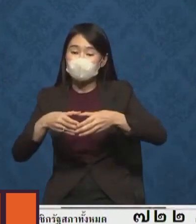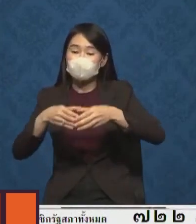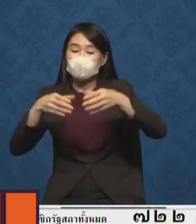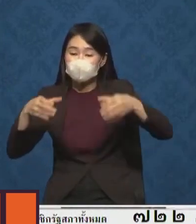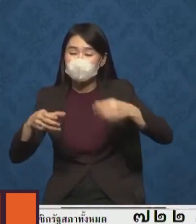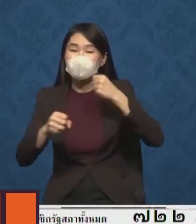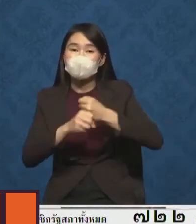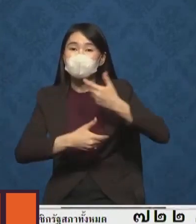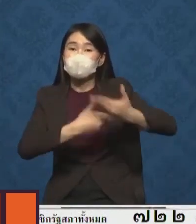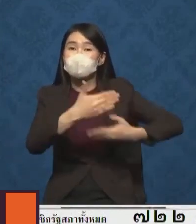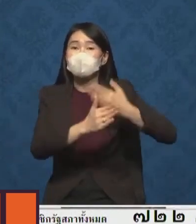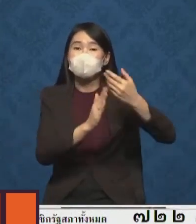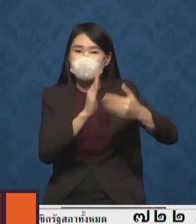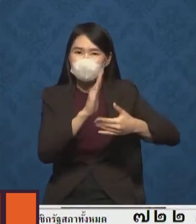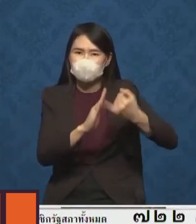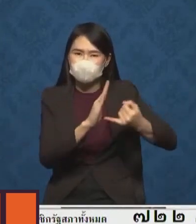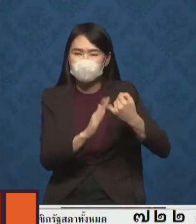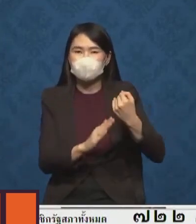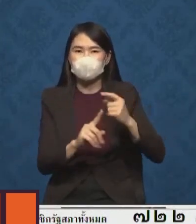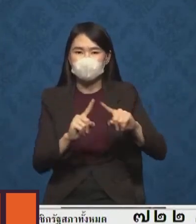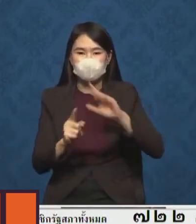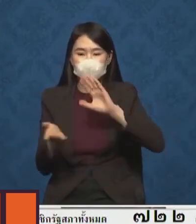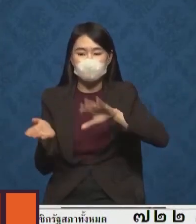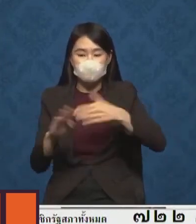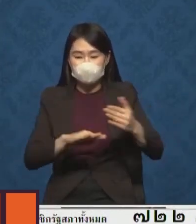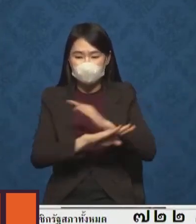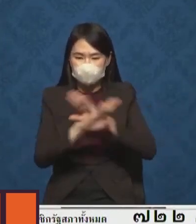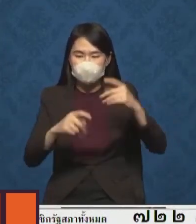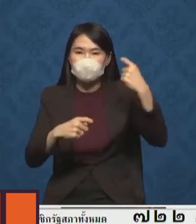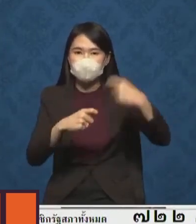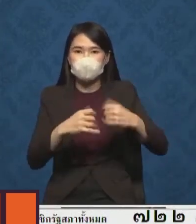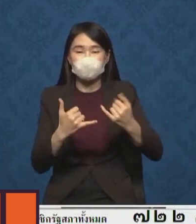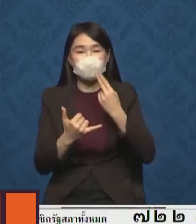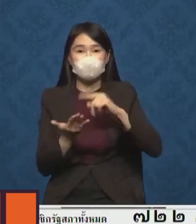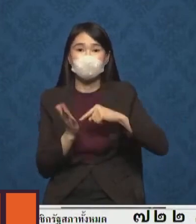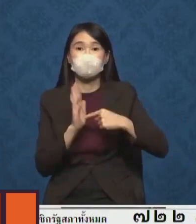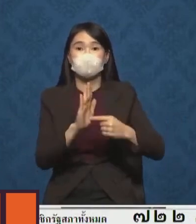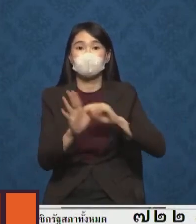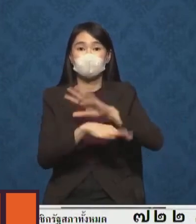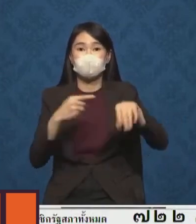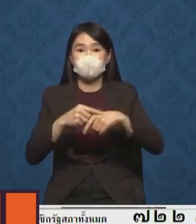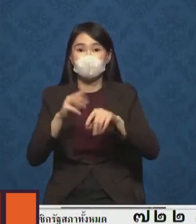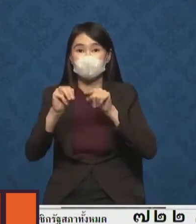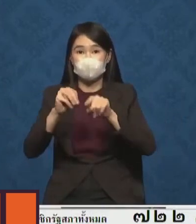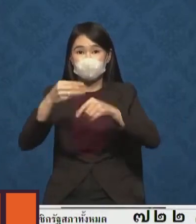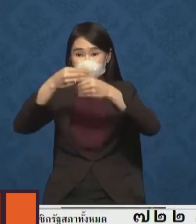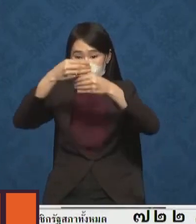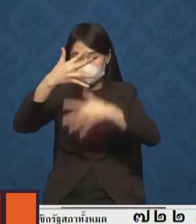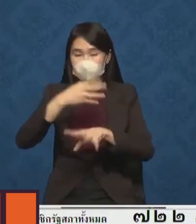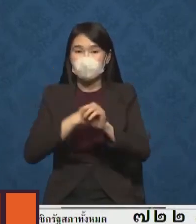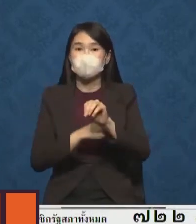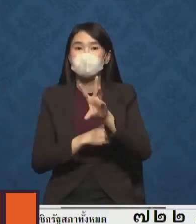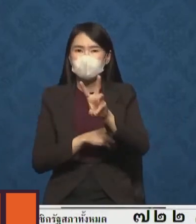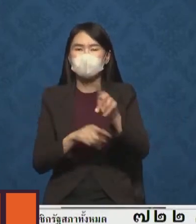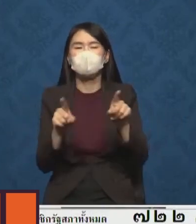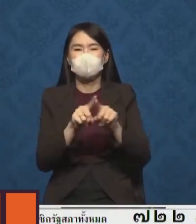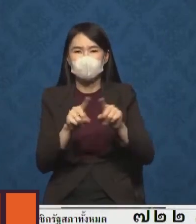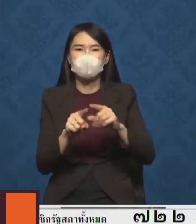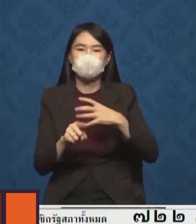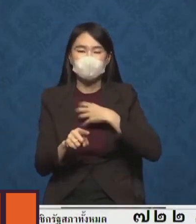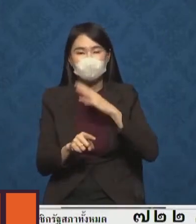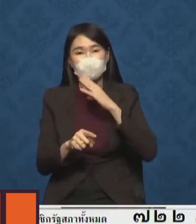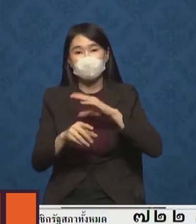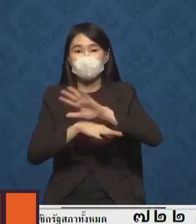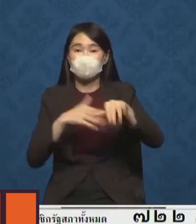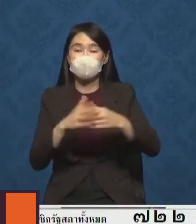ง่าย ยุปยากแค่นั้นเรื่องไขทพวกเราเสนอมาทั้หมด 46 มาตราอยู่บนพื้นฐานเลยครับการตั้งที่ง่